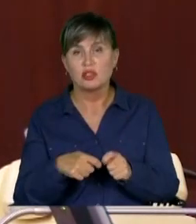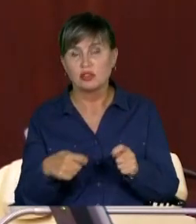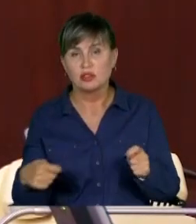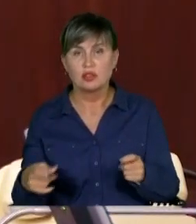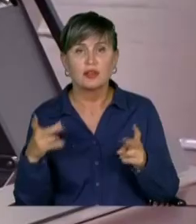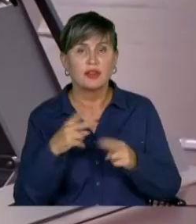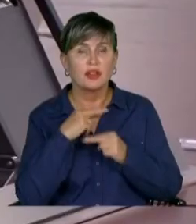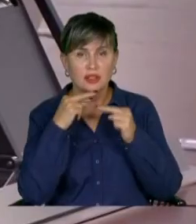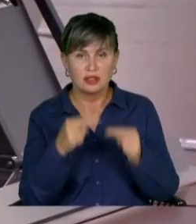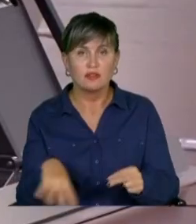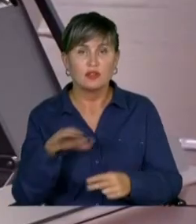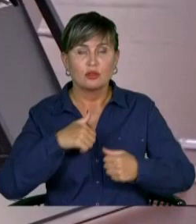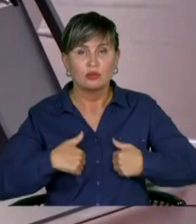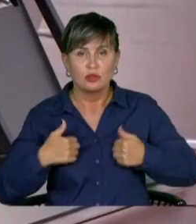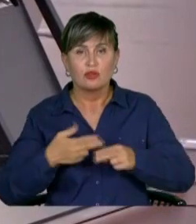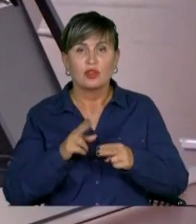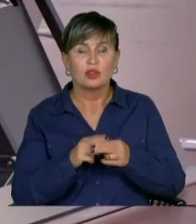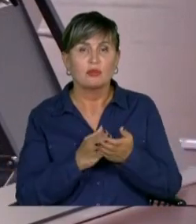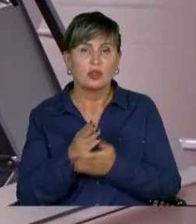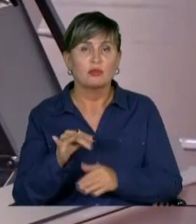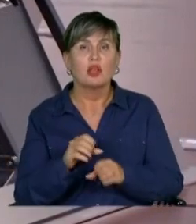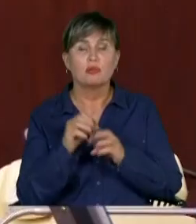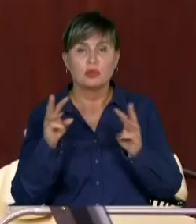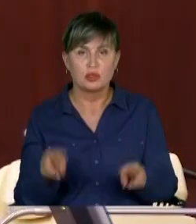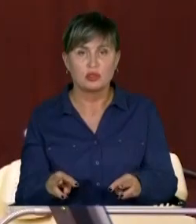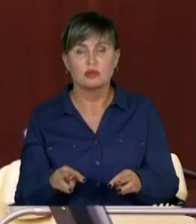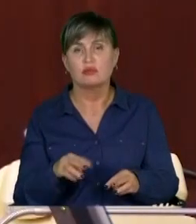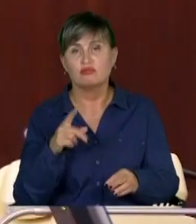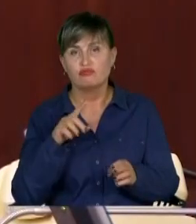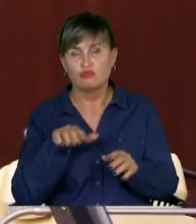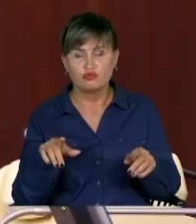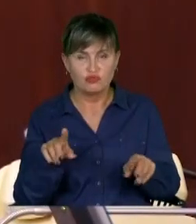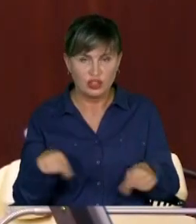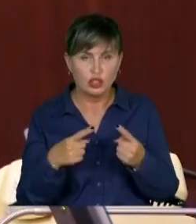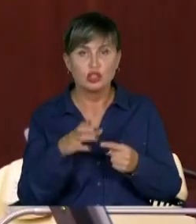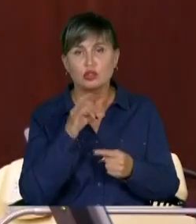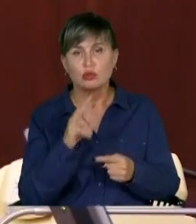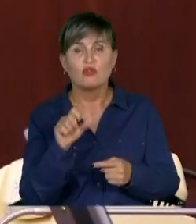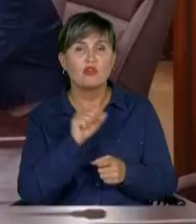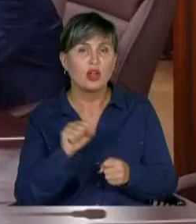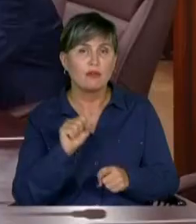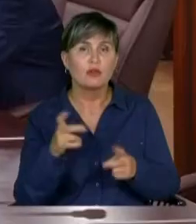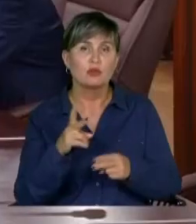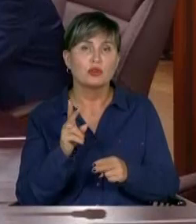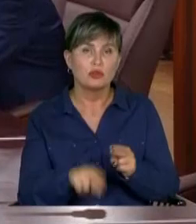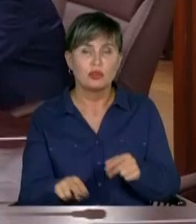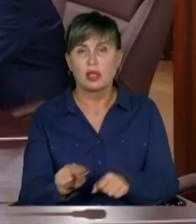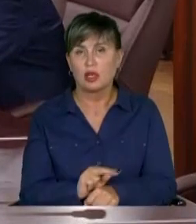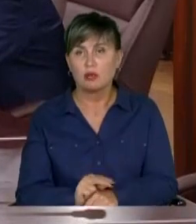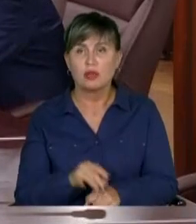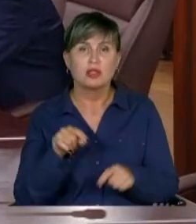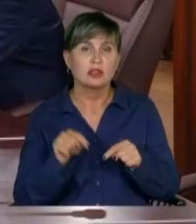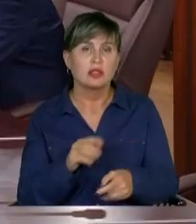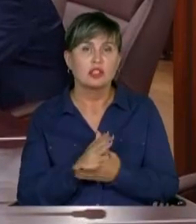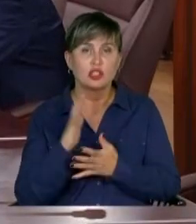Надо сконцентрировать все усилия в этом направлении и обеспечить ввод объектов в установленные сроки. Также в августе нужно завершить капитальный ремонт. И здесь